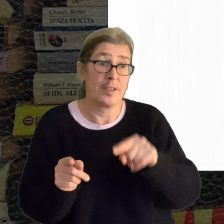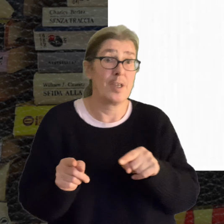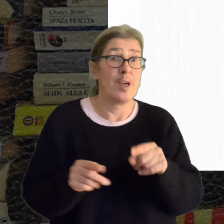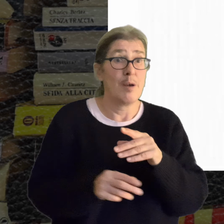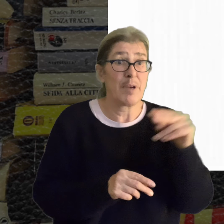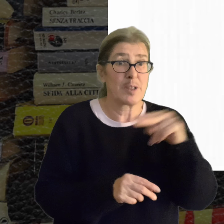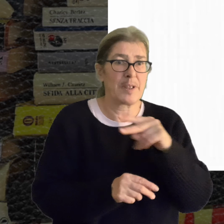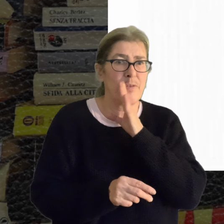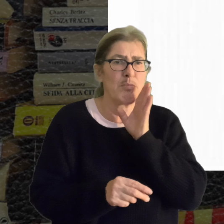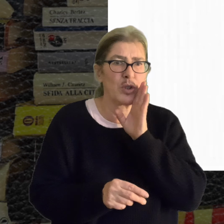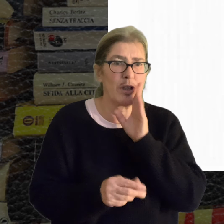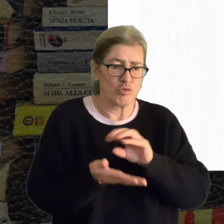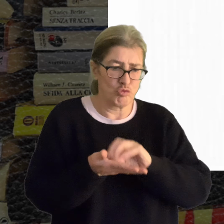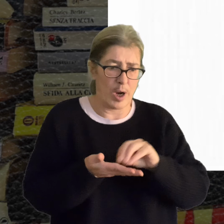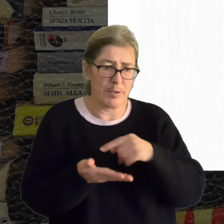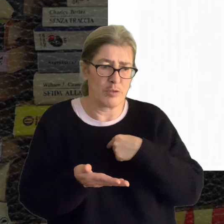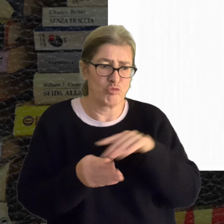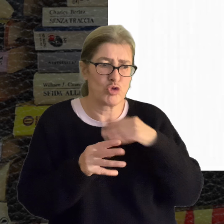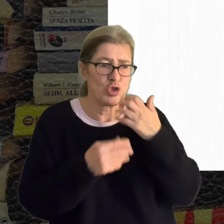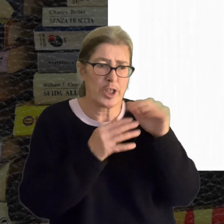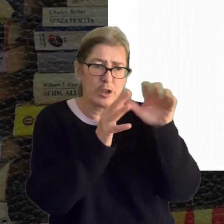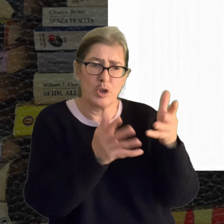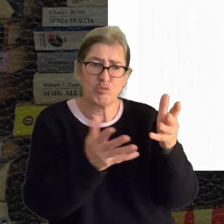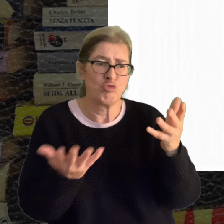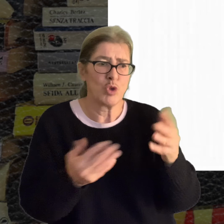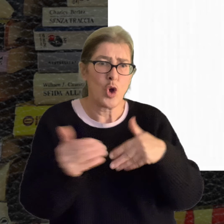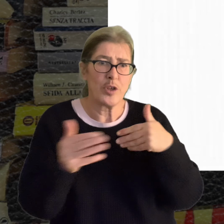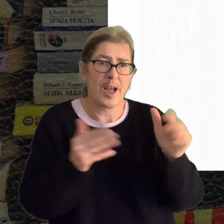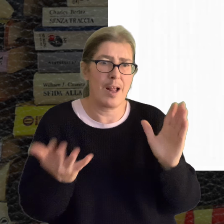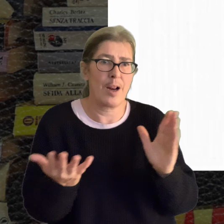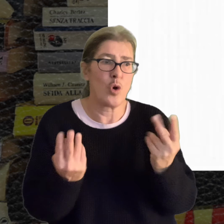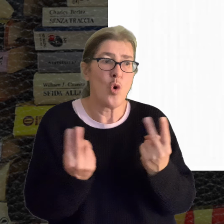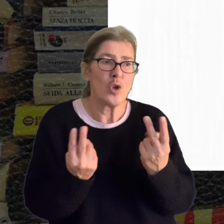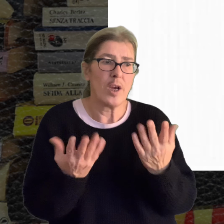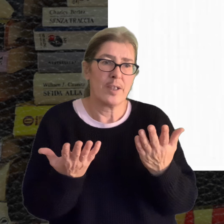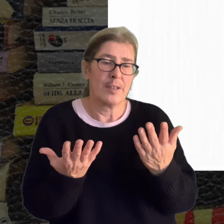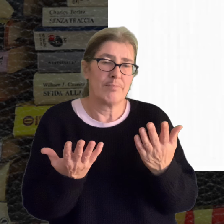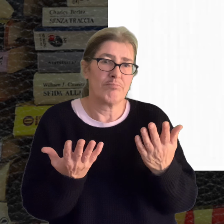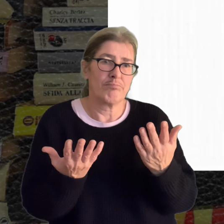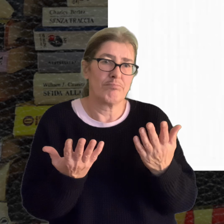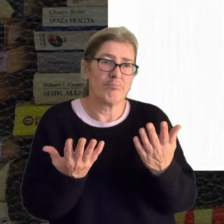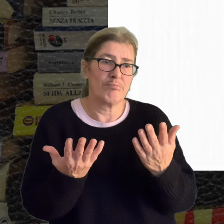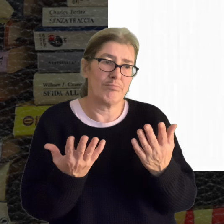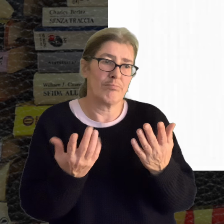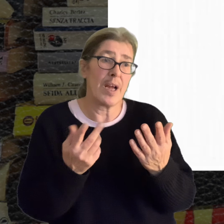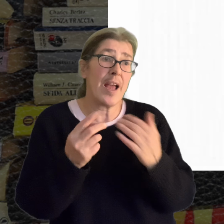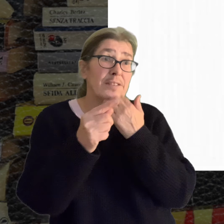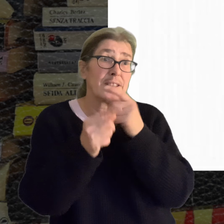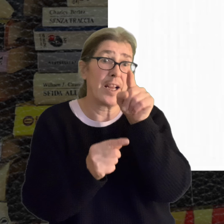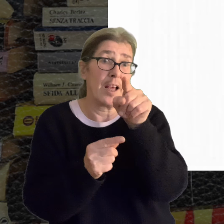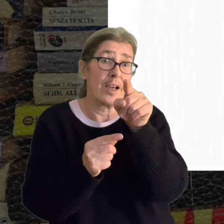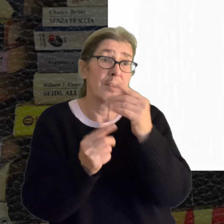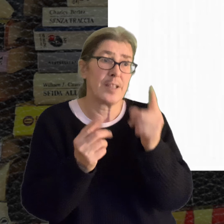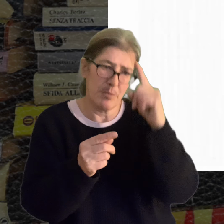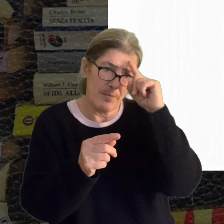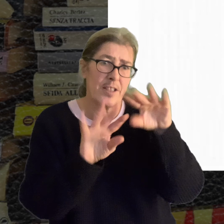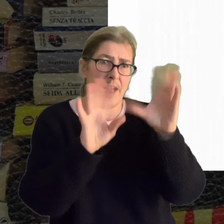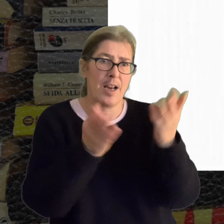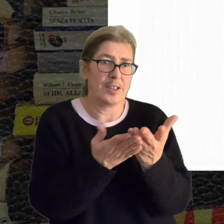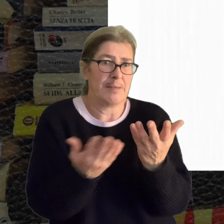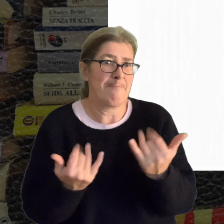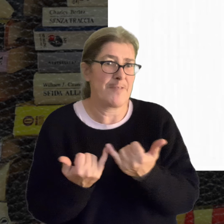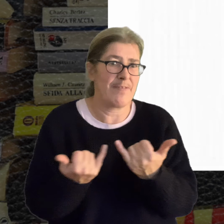der Perspektive der Mutter schreibe ich die ganze Geschichte ganz neutral oder schreibe ich die Geschichte mit einem Erzähler der praktisch